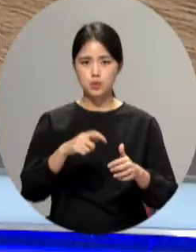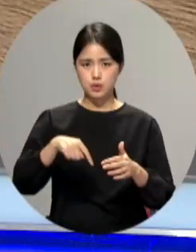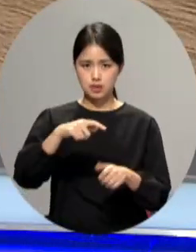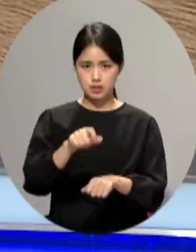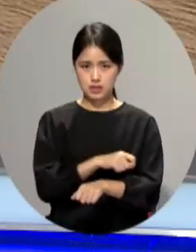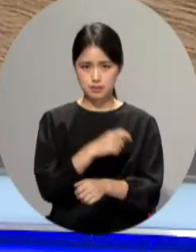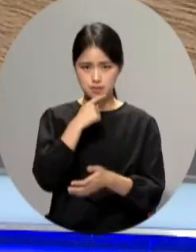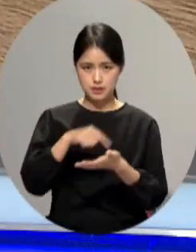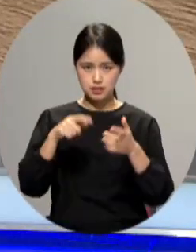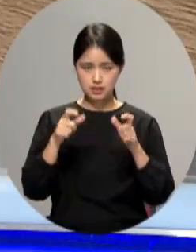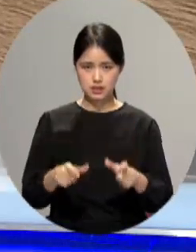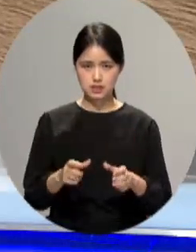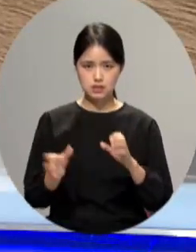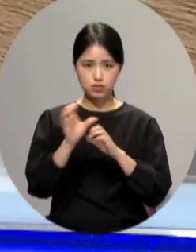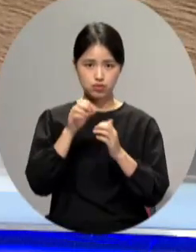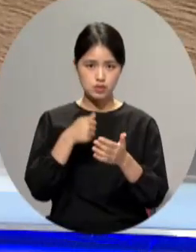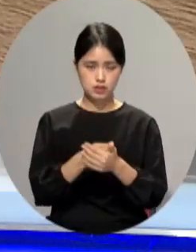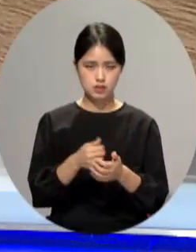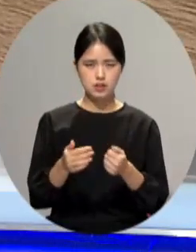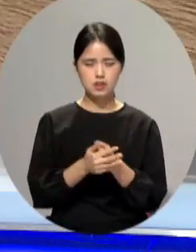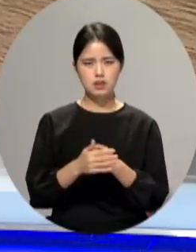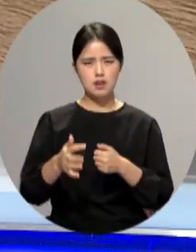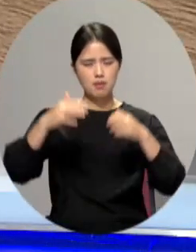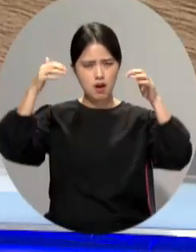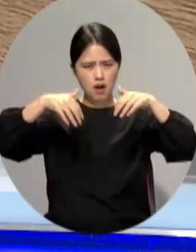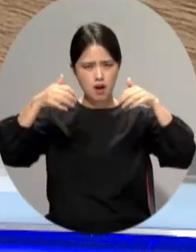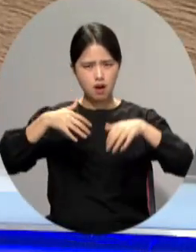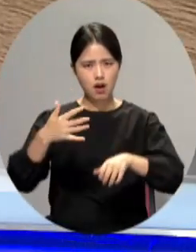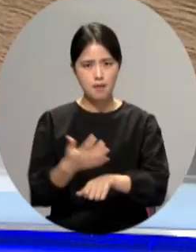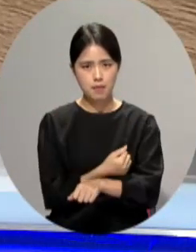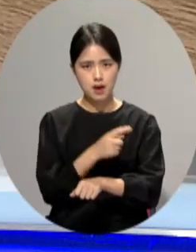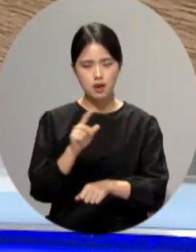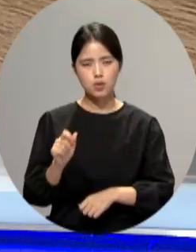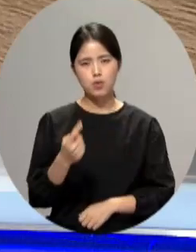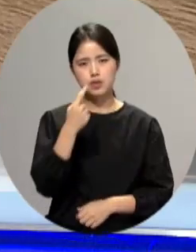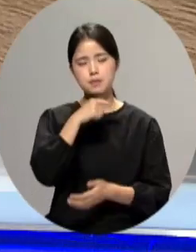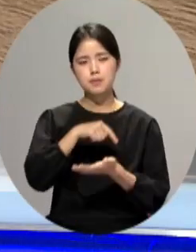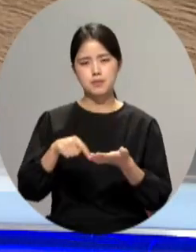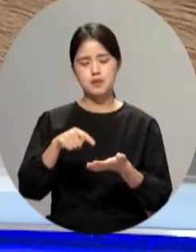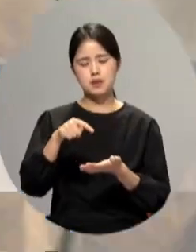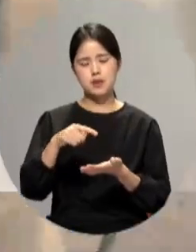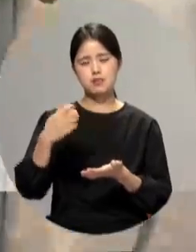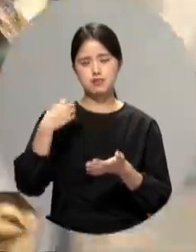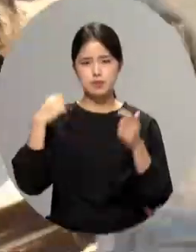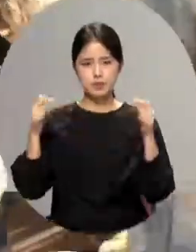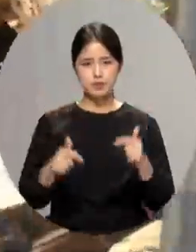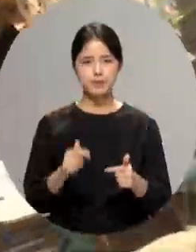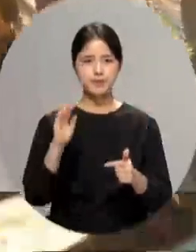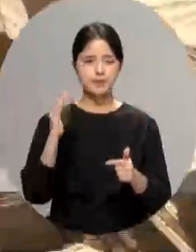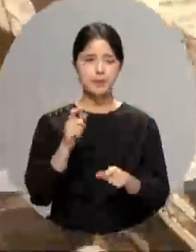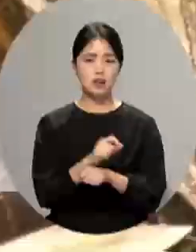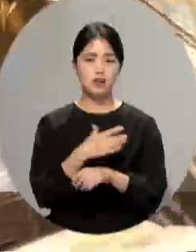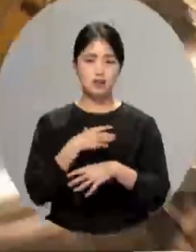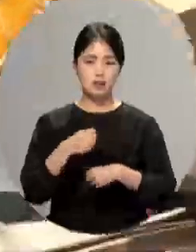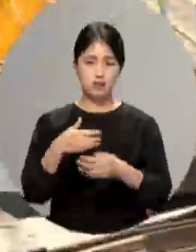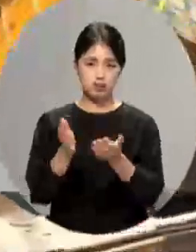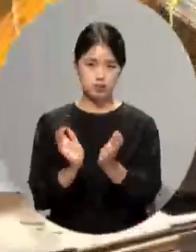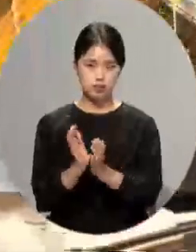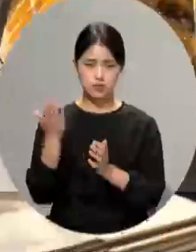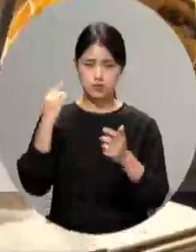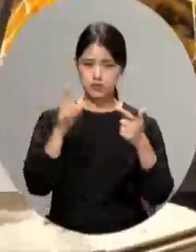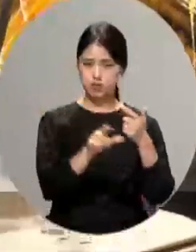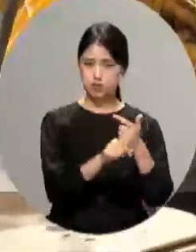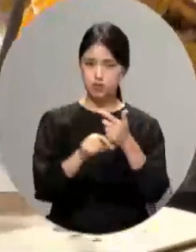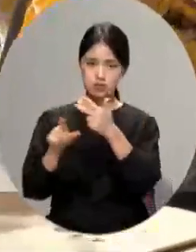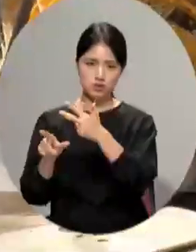돈의 특별 재난지역에 추가로 지정돼 기록적인 장마에 따른 피해 부담을 덜게 됐습니다 행정안전부는 지난